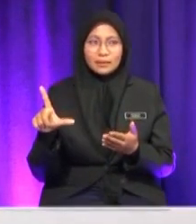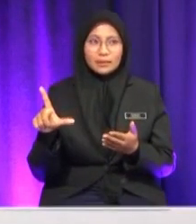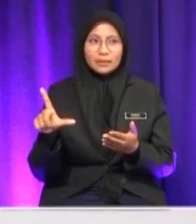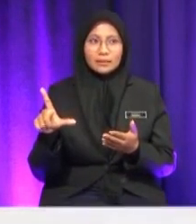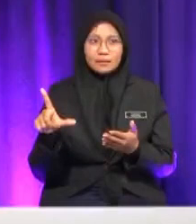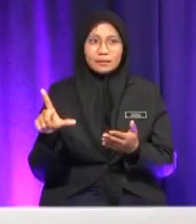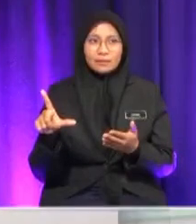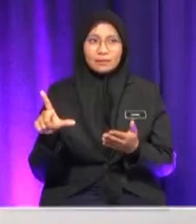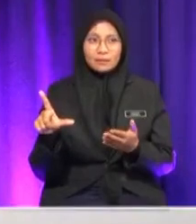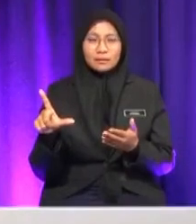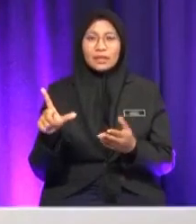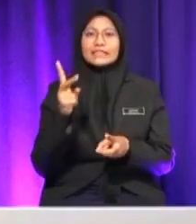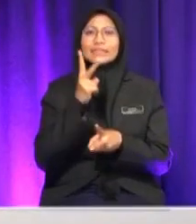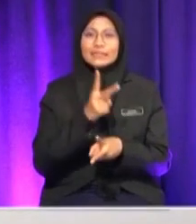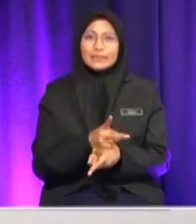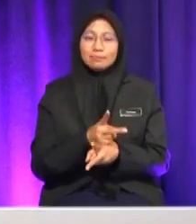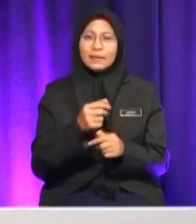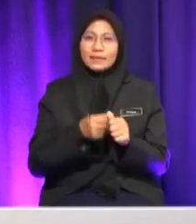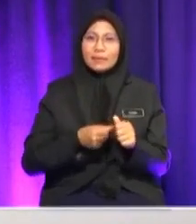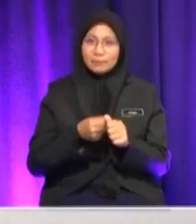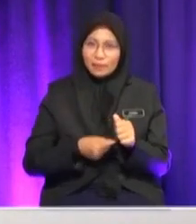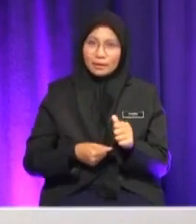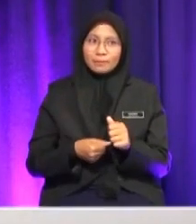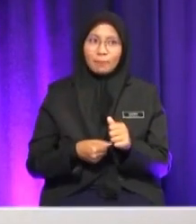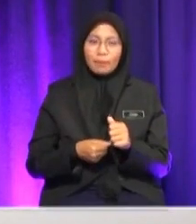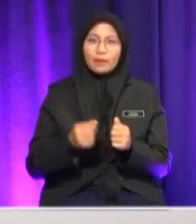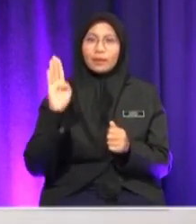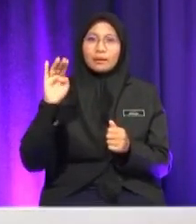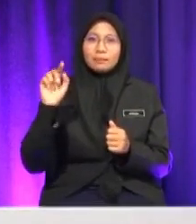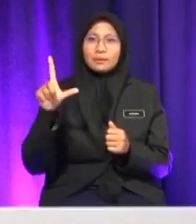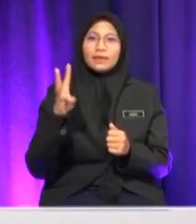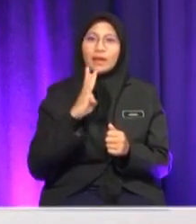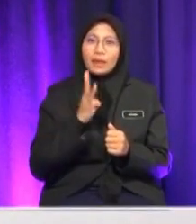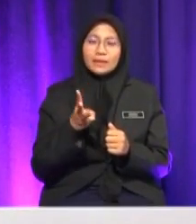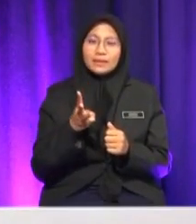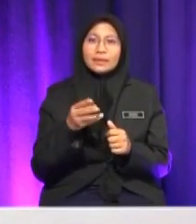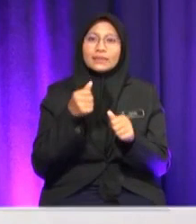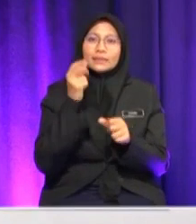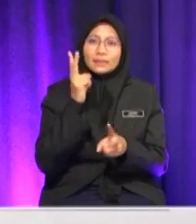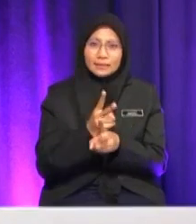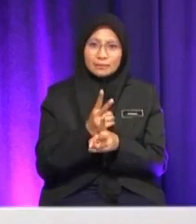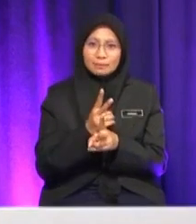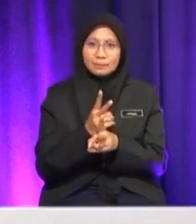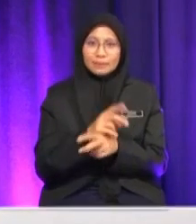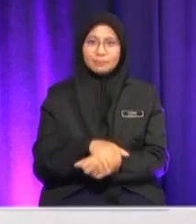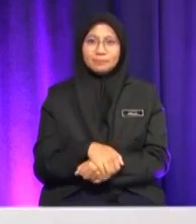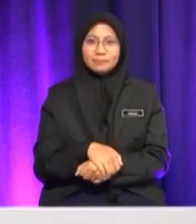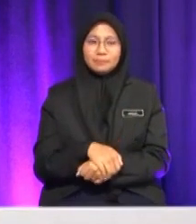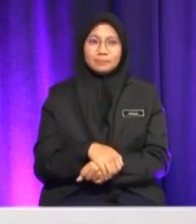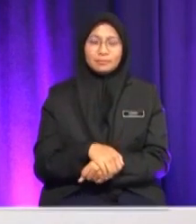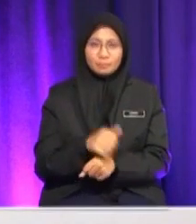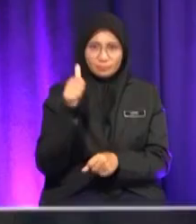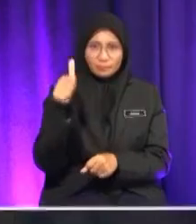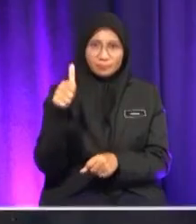Okey, bil elektrik akan disimpan setiap bulan. Bil air dan lain-lain. Okey, nampak tak pendokumentasian? Yeah. Okey,